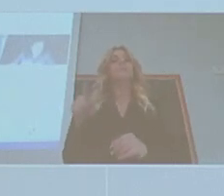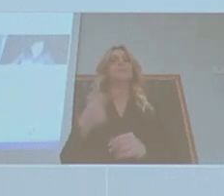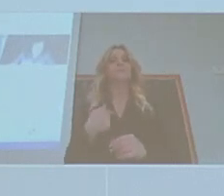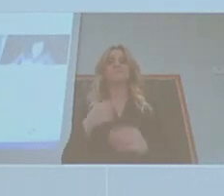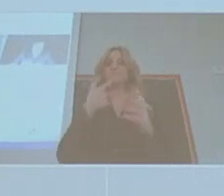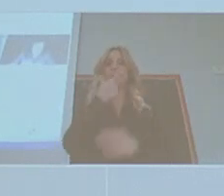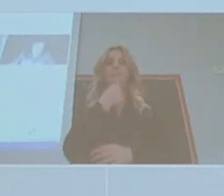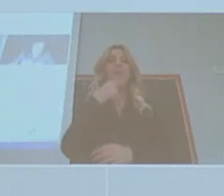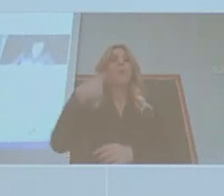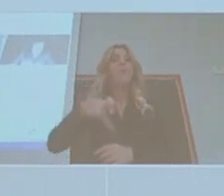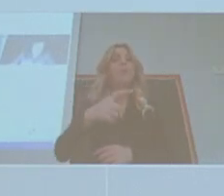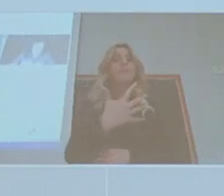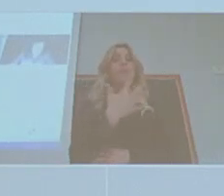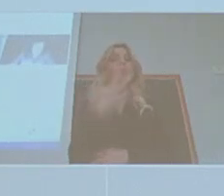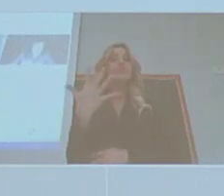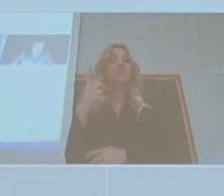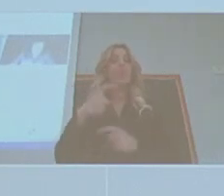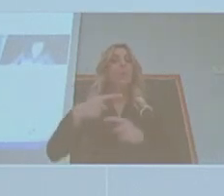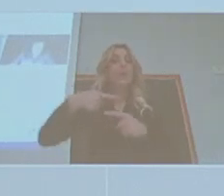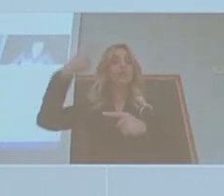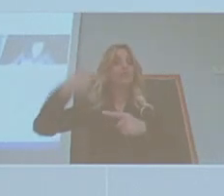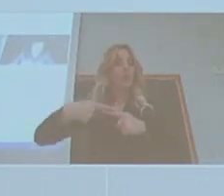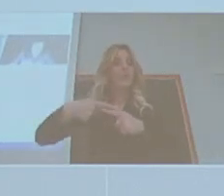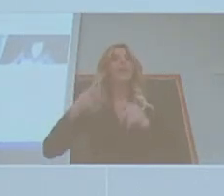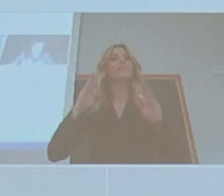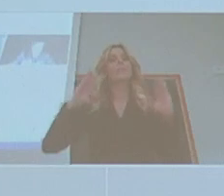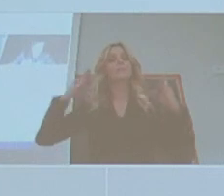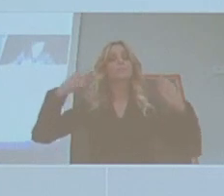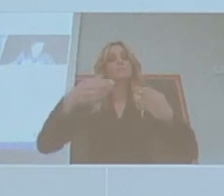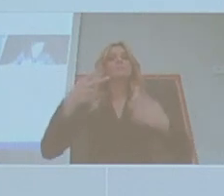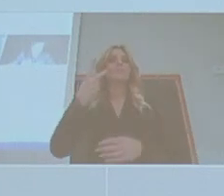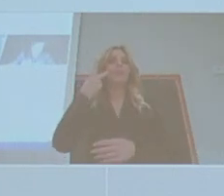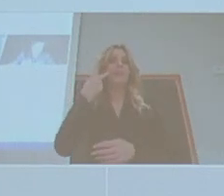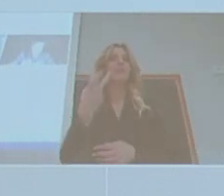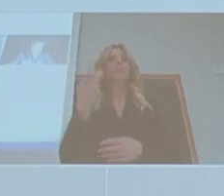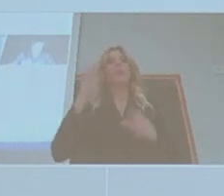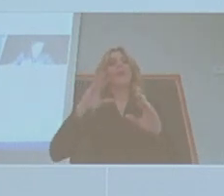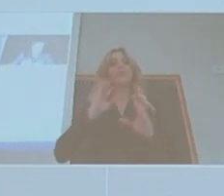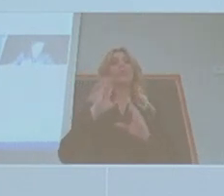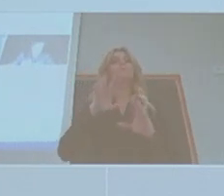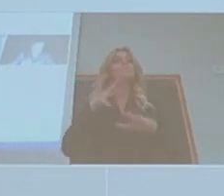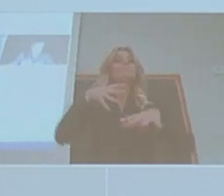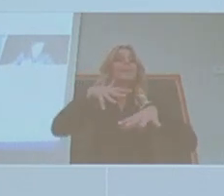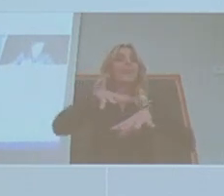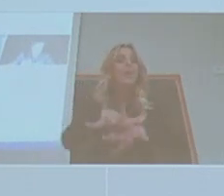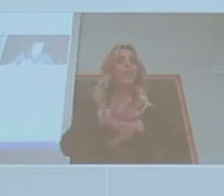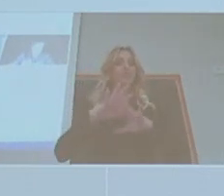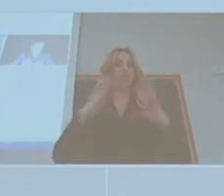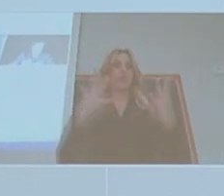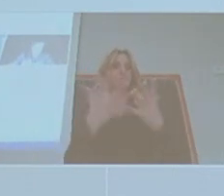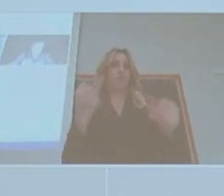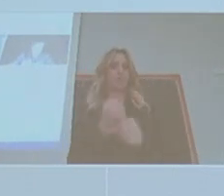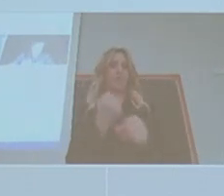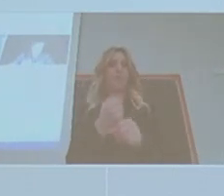queste 5 giornate complessive dedicate al tema della occupabilità e all'inserimento inclusivo.